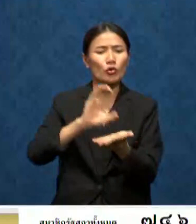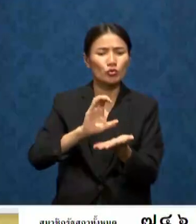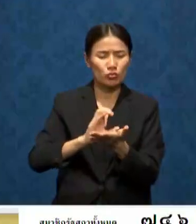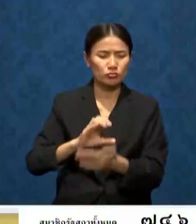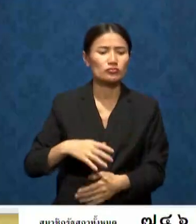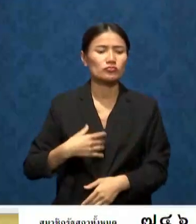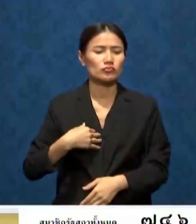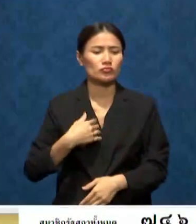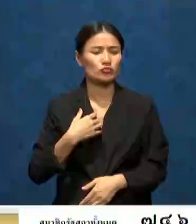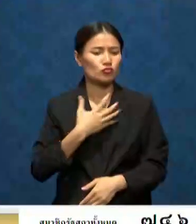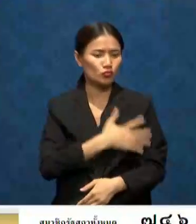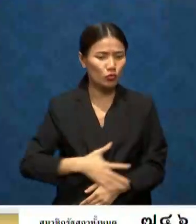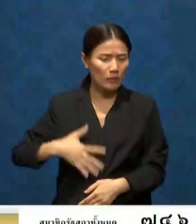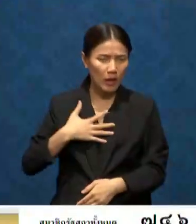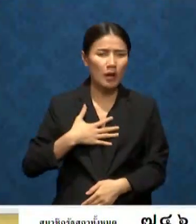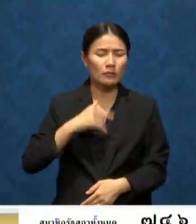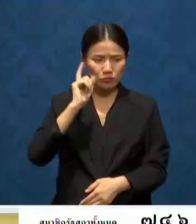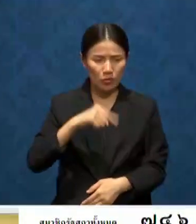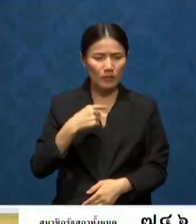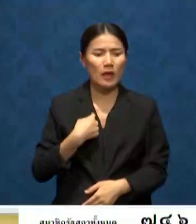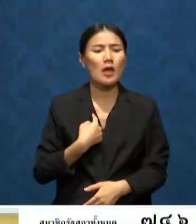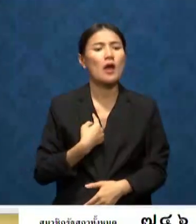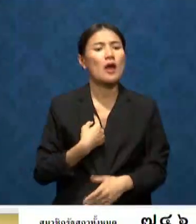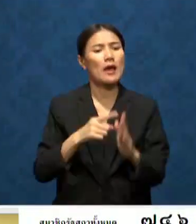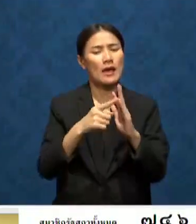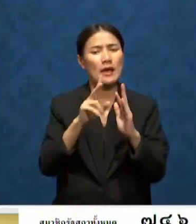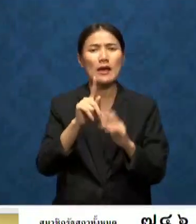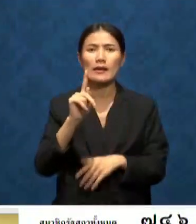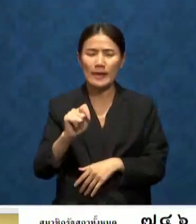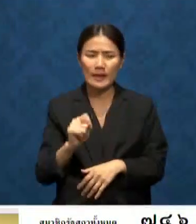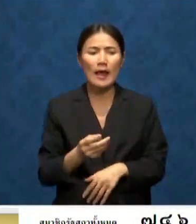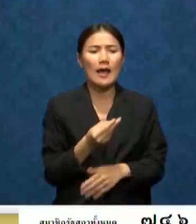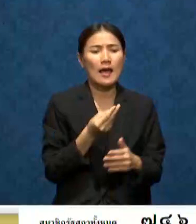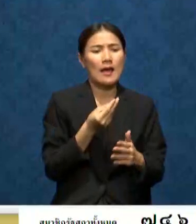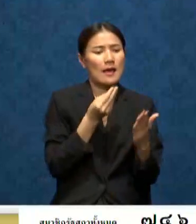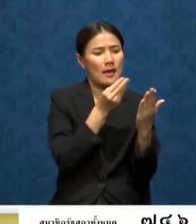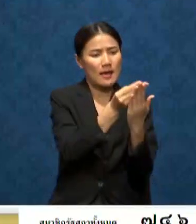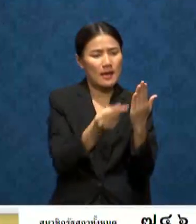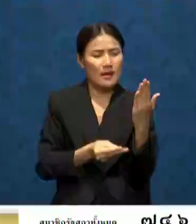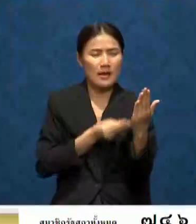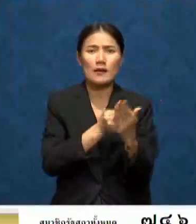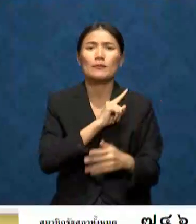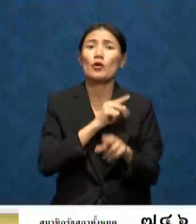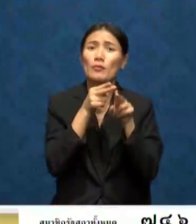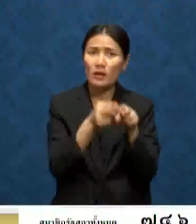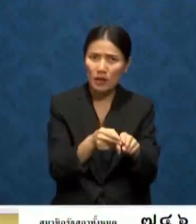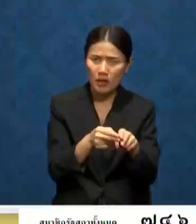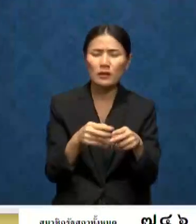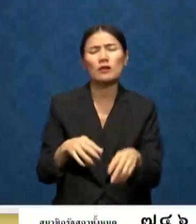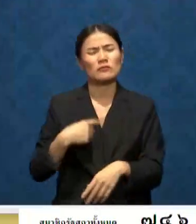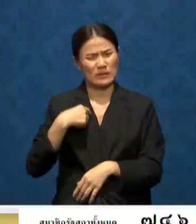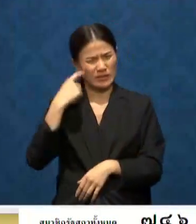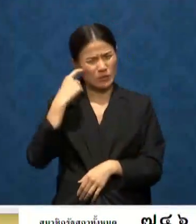สองปเด็ี้เป็ปเดสำคัญที่คิดว่าจะเปลี่ยนโ่งสร้างของการทำมาณ ระบบสาสุขได้